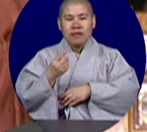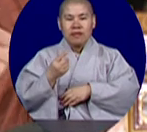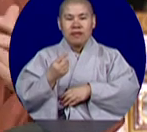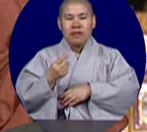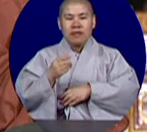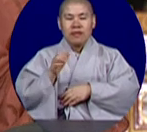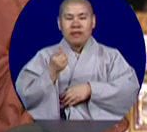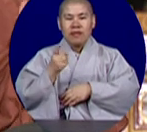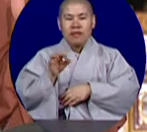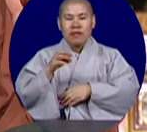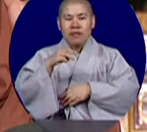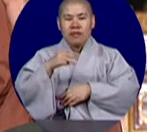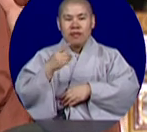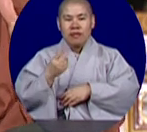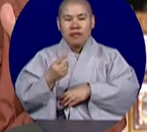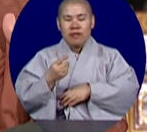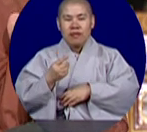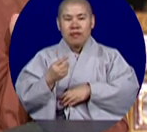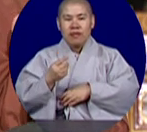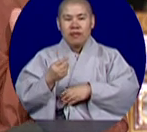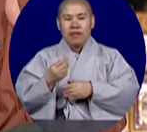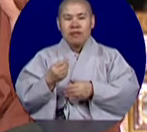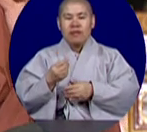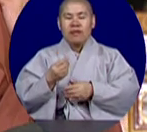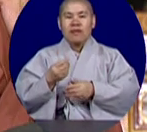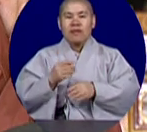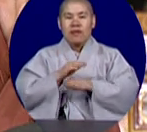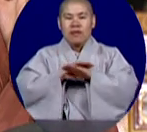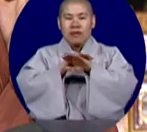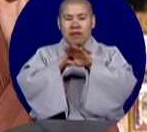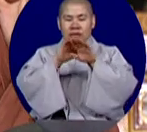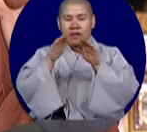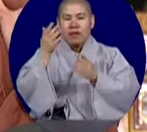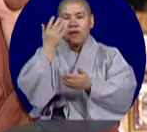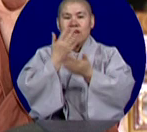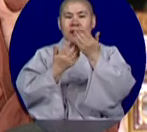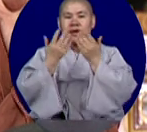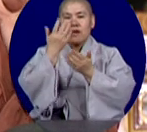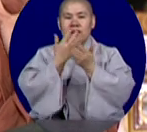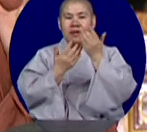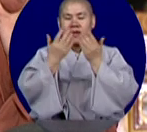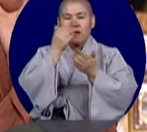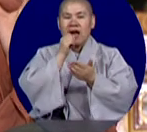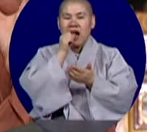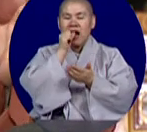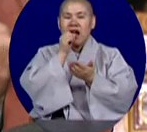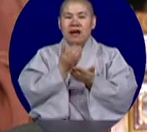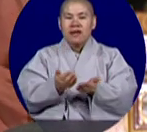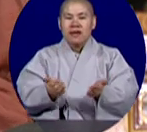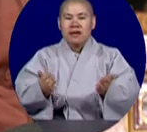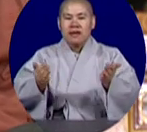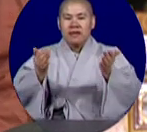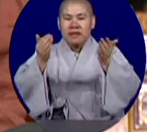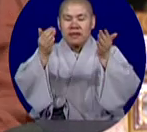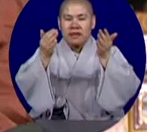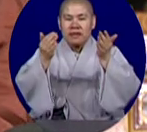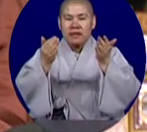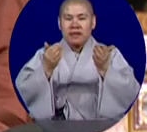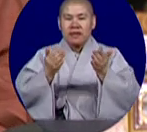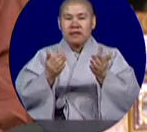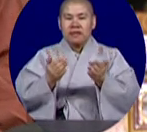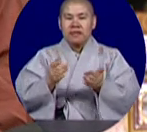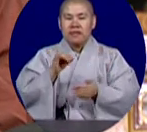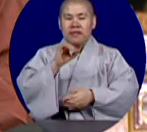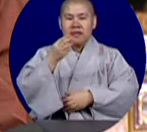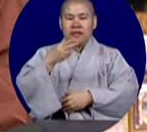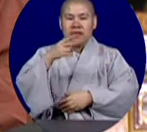하는 것은 용광로처럼 활활 타오르는 화로를 말합니다. 1점설이라는